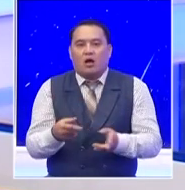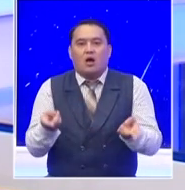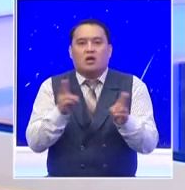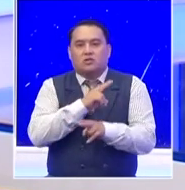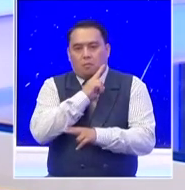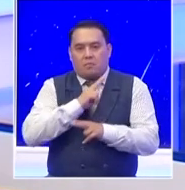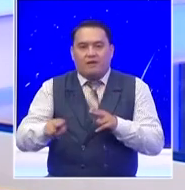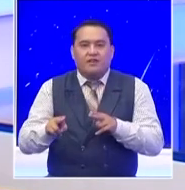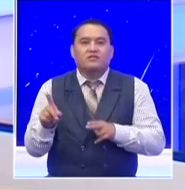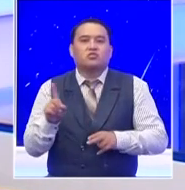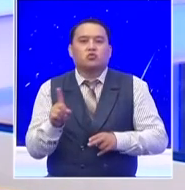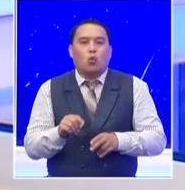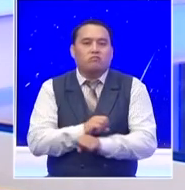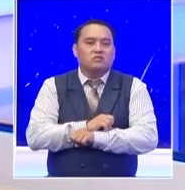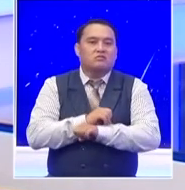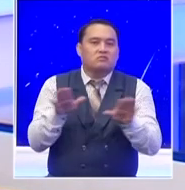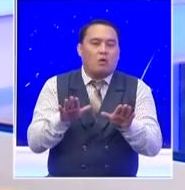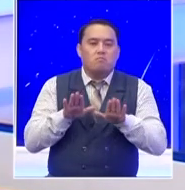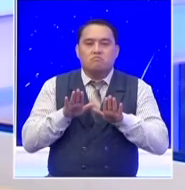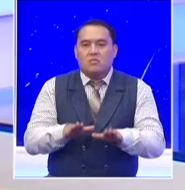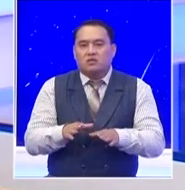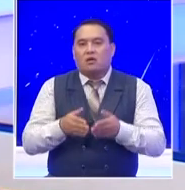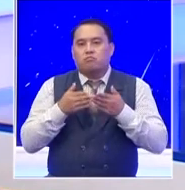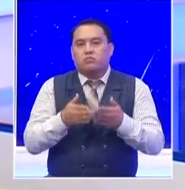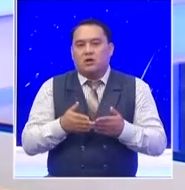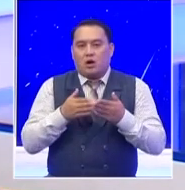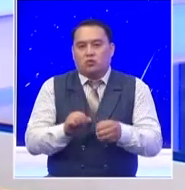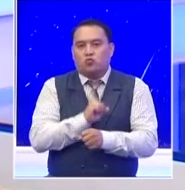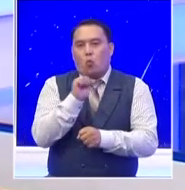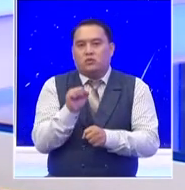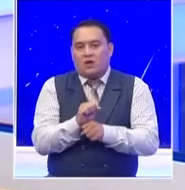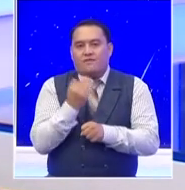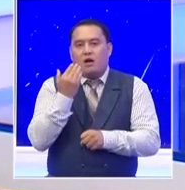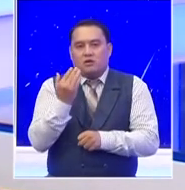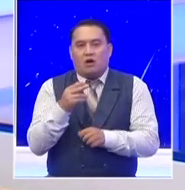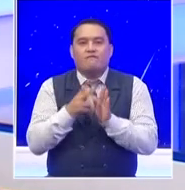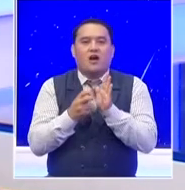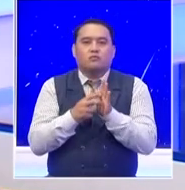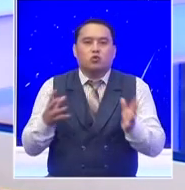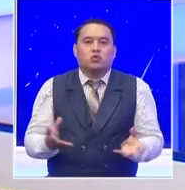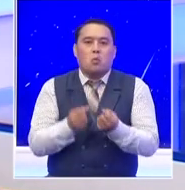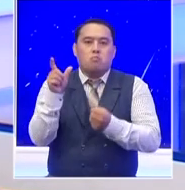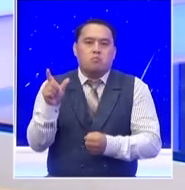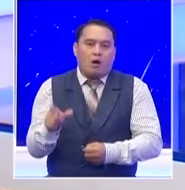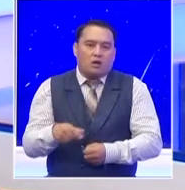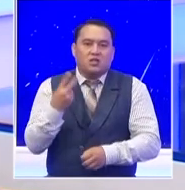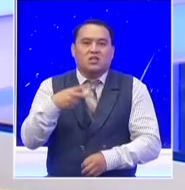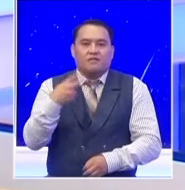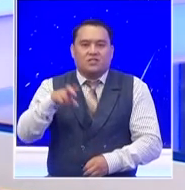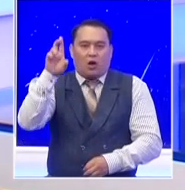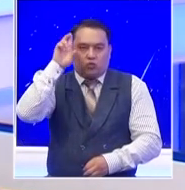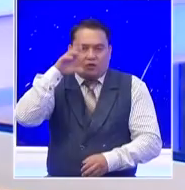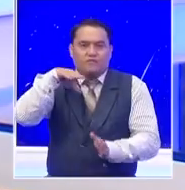остаются пропавшими без вести после взрыва в местном порту неделю назад. На месте работают около 800 спасателей и медработников из 20